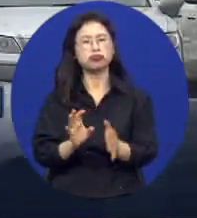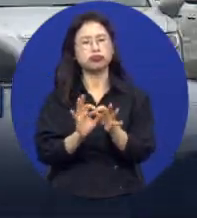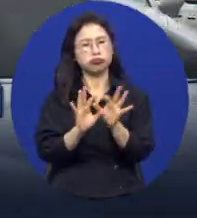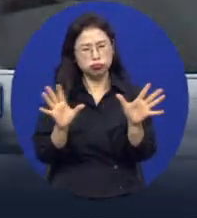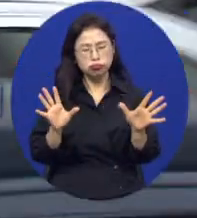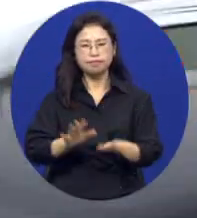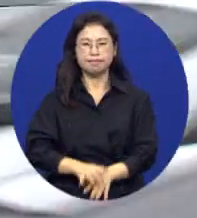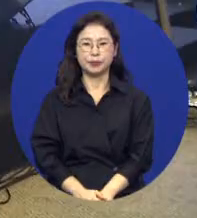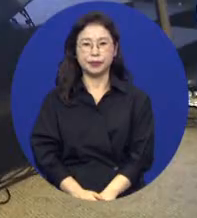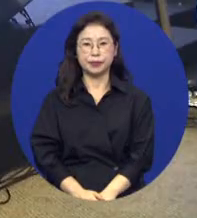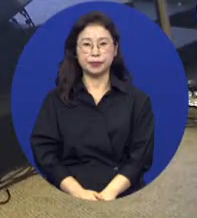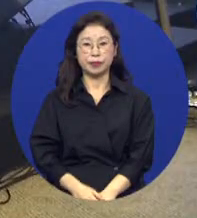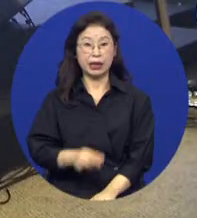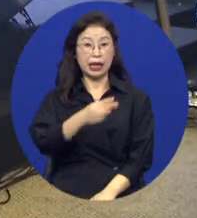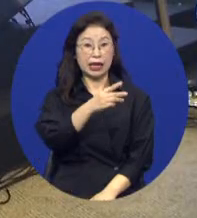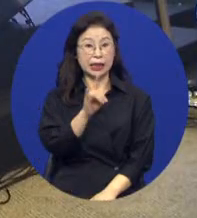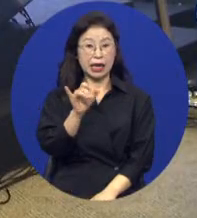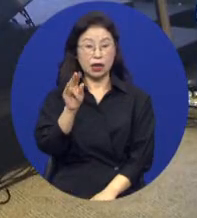했습니다